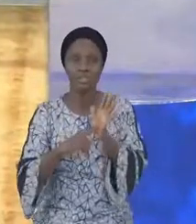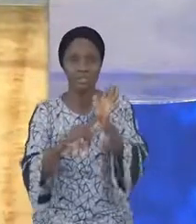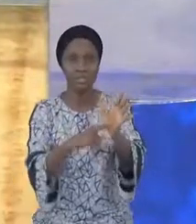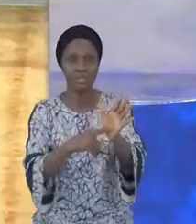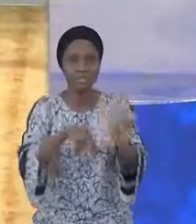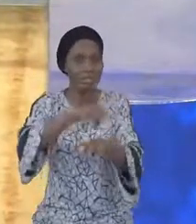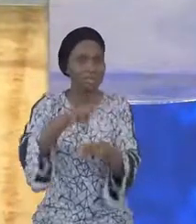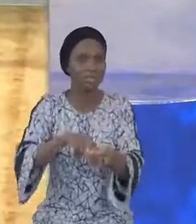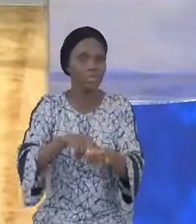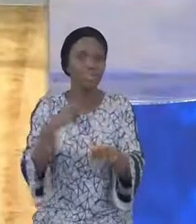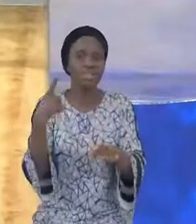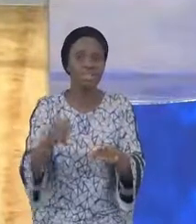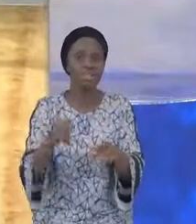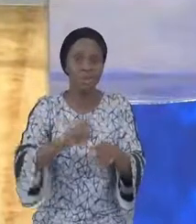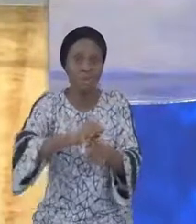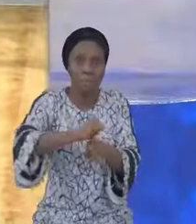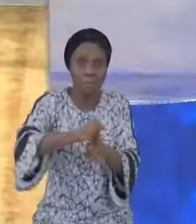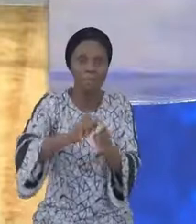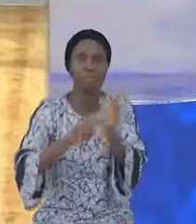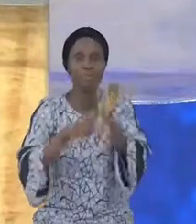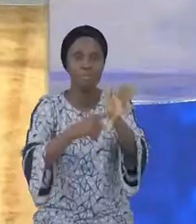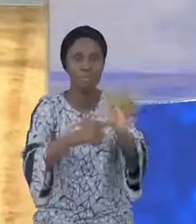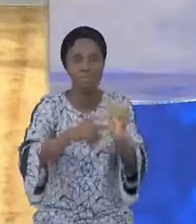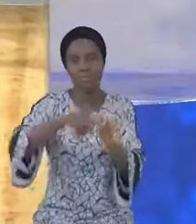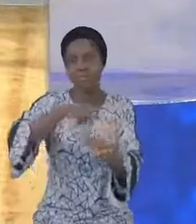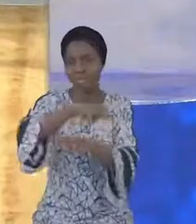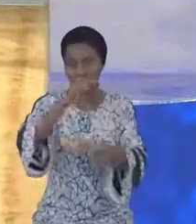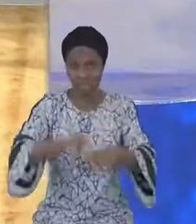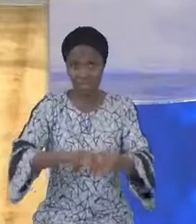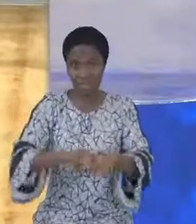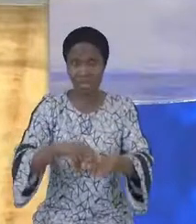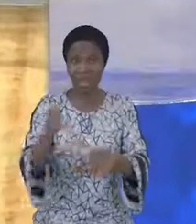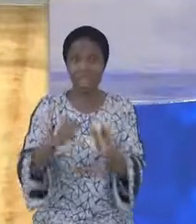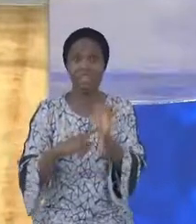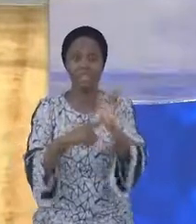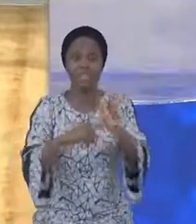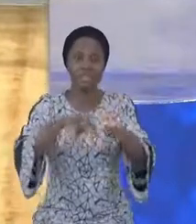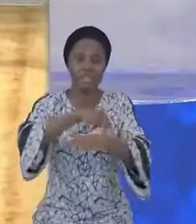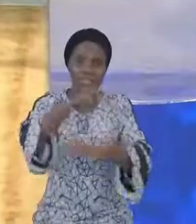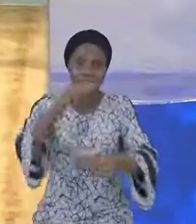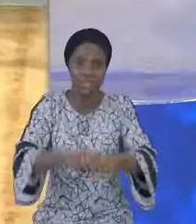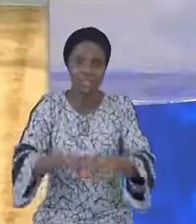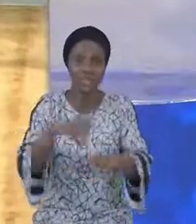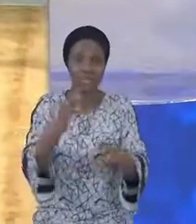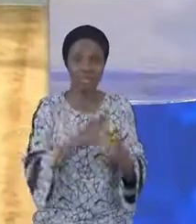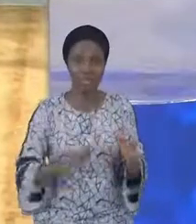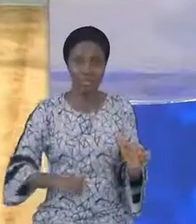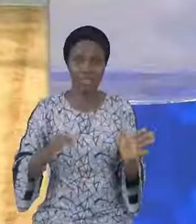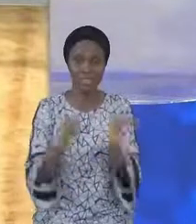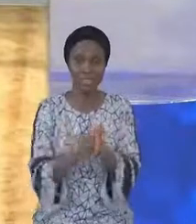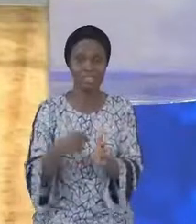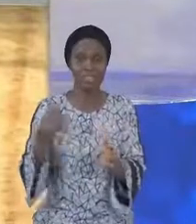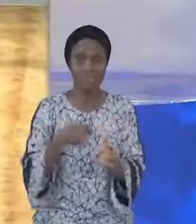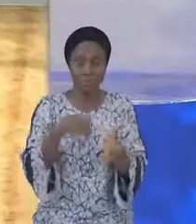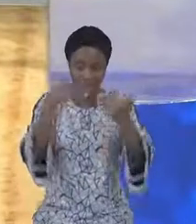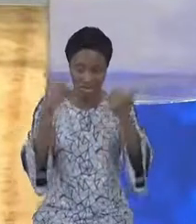démontrée, la nature exhibée, la nature déclarée de Christ que nous